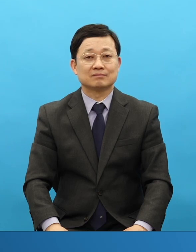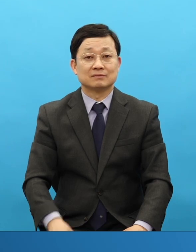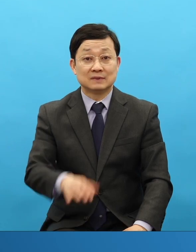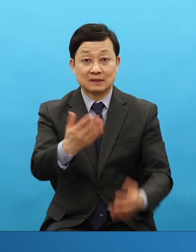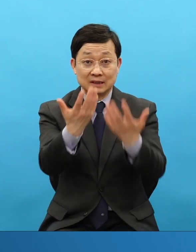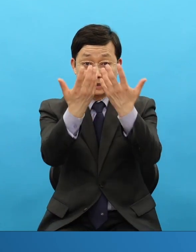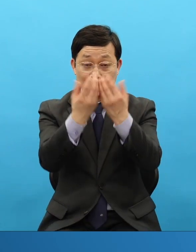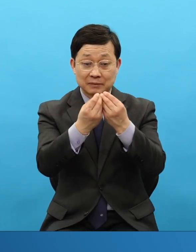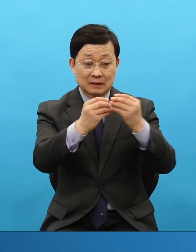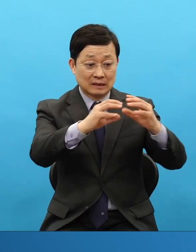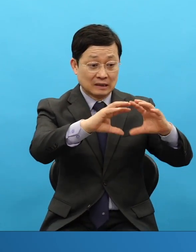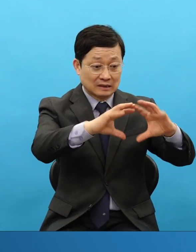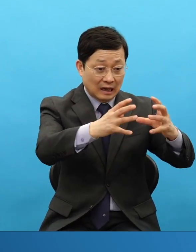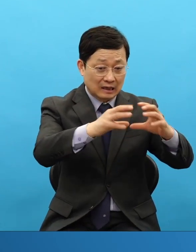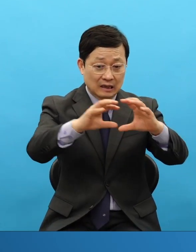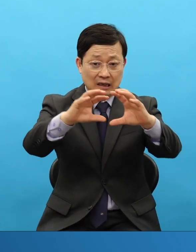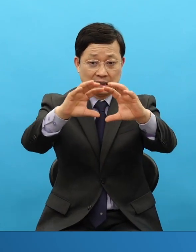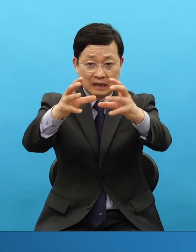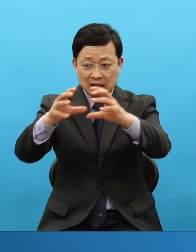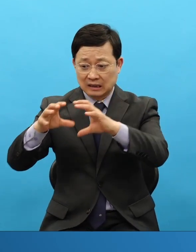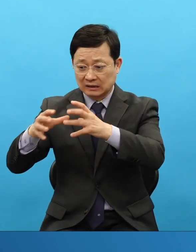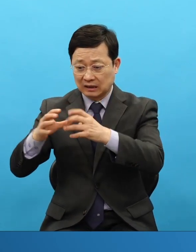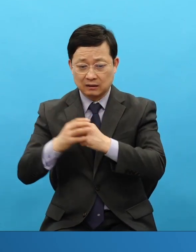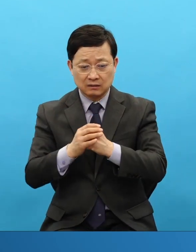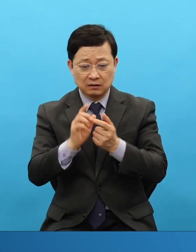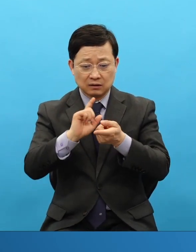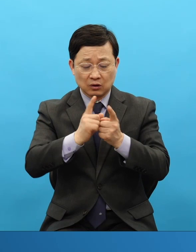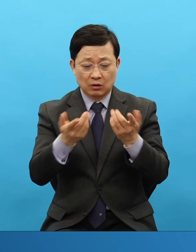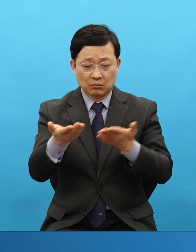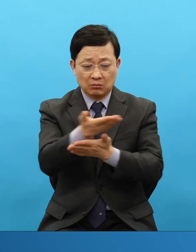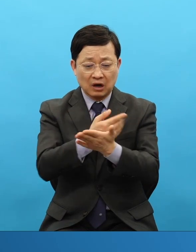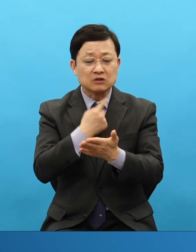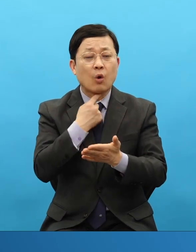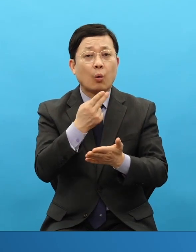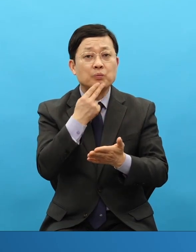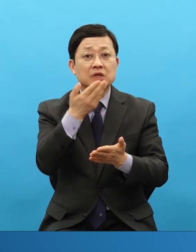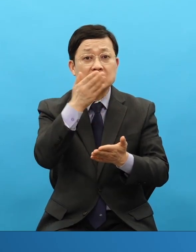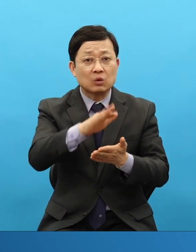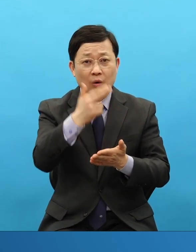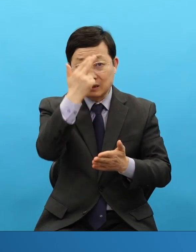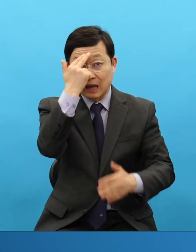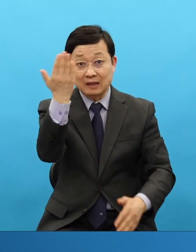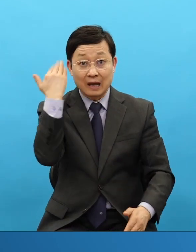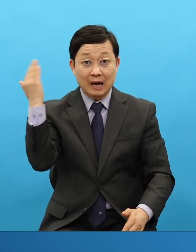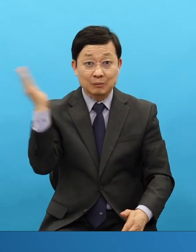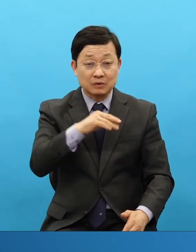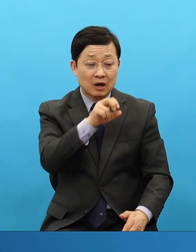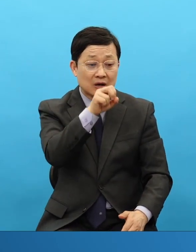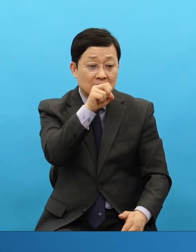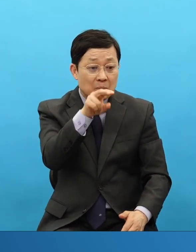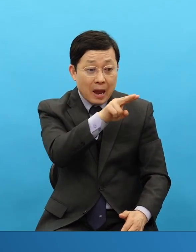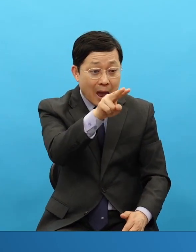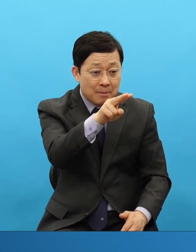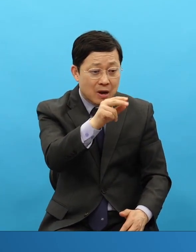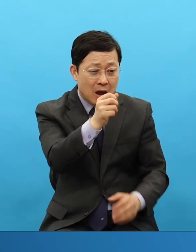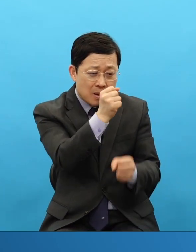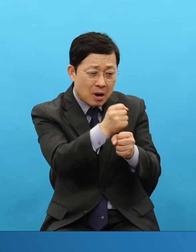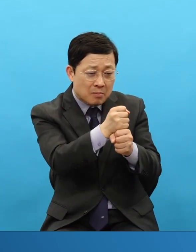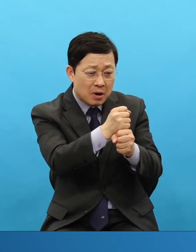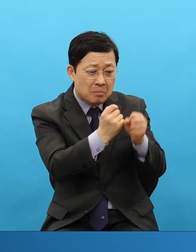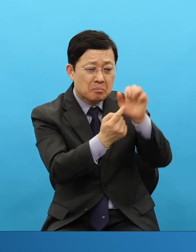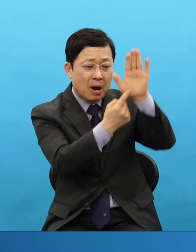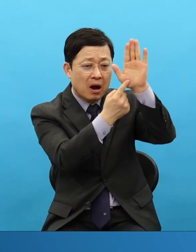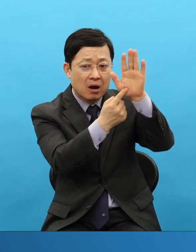뱀, 용 이런 걸 났어요. You never met 만난 these 적도 people. 없는데. They've never met each other, but they all draw serpents and 통합니다. dragons. They all